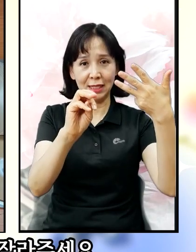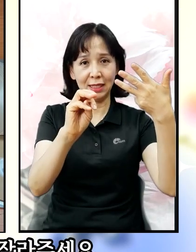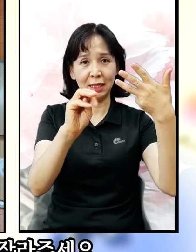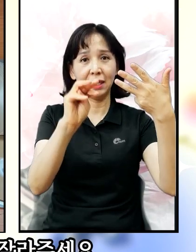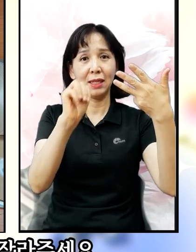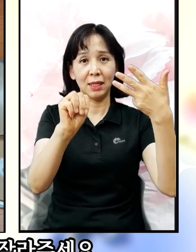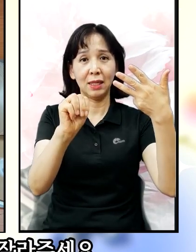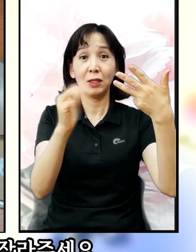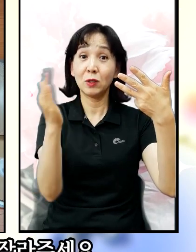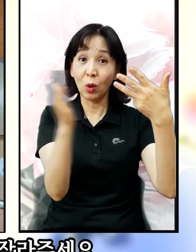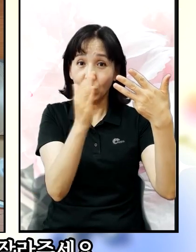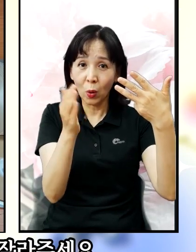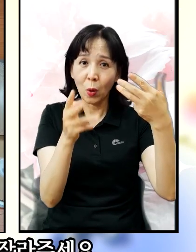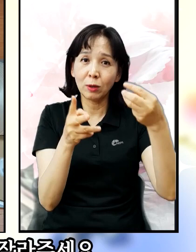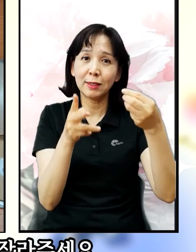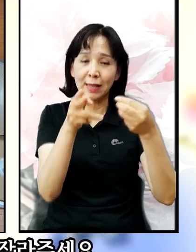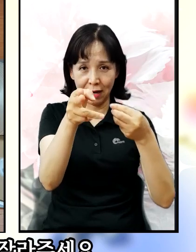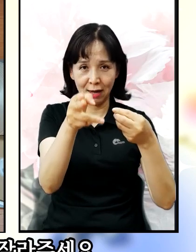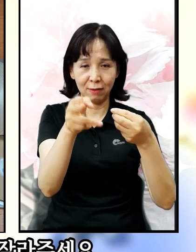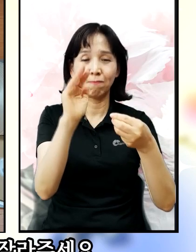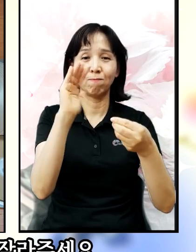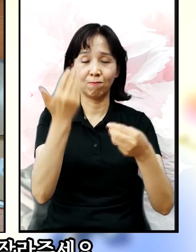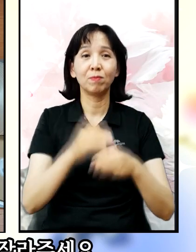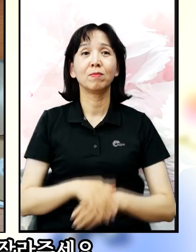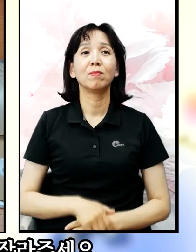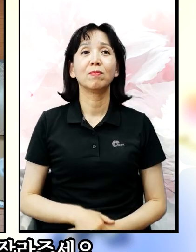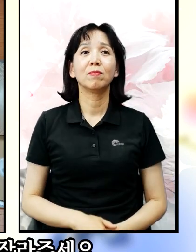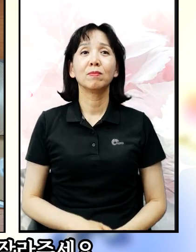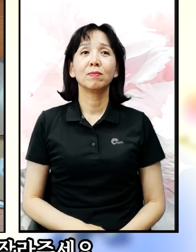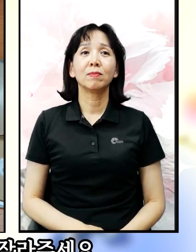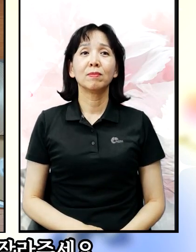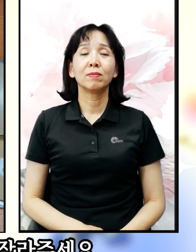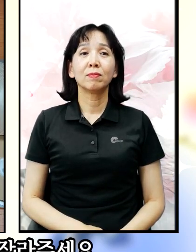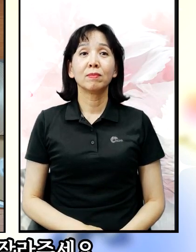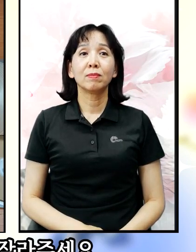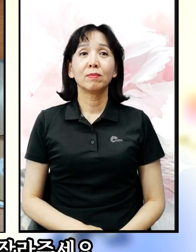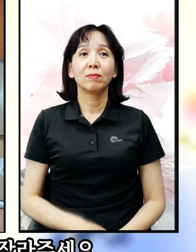8cm니까 8cm 정도 되게끔 얘를 잘라 주세요.